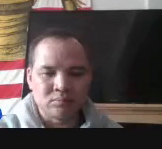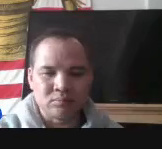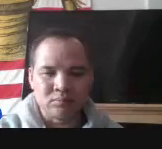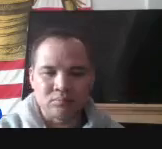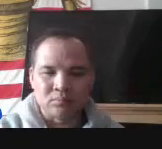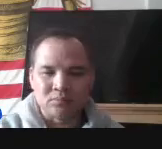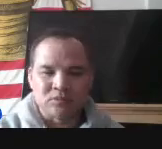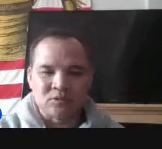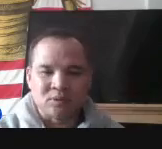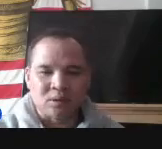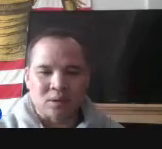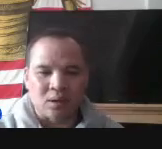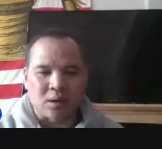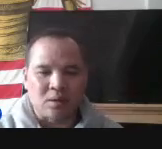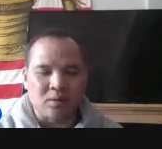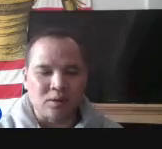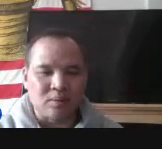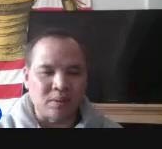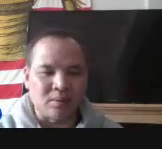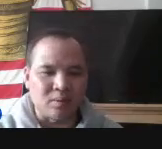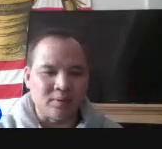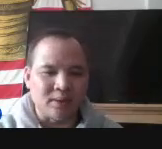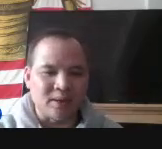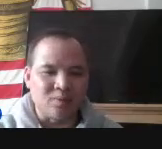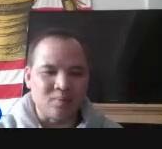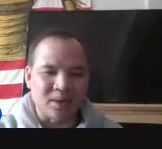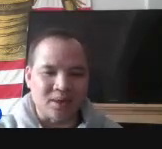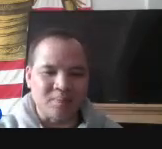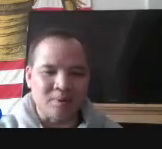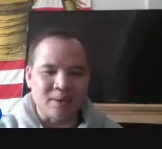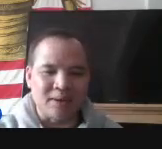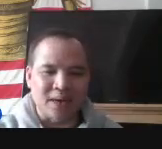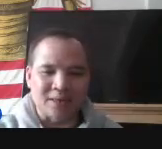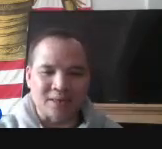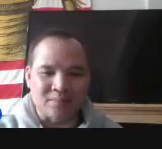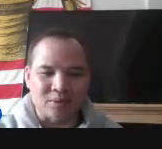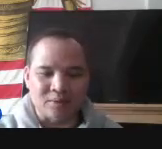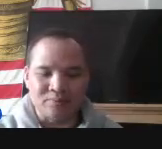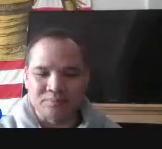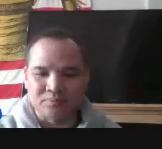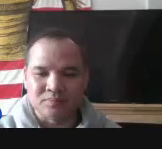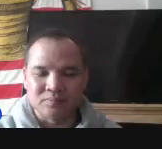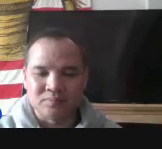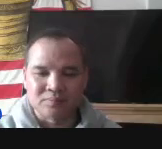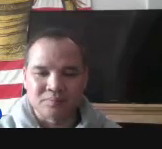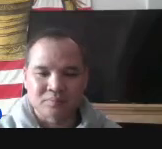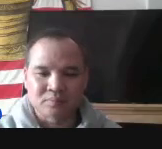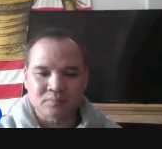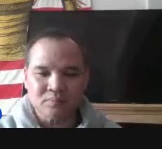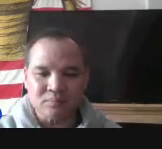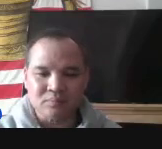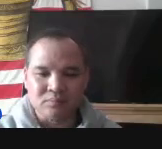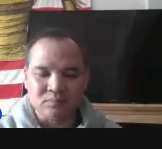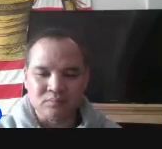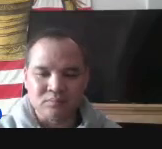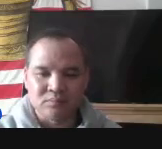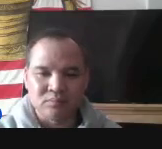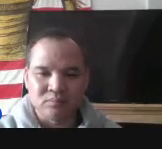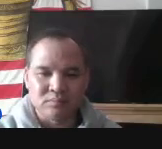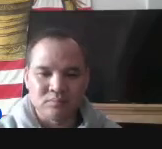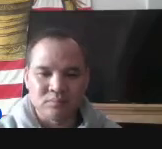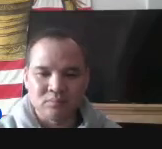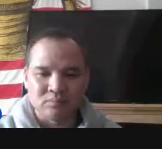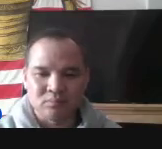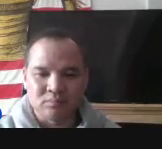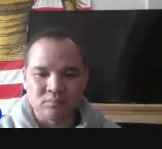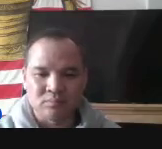จะคุมเส้นทางนี้ได้มากกว่ากันนะครับสองก็คือตัวกองบัญชาการกองทัพภาคตะวันออกเฉียงใต้ที่มะละแมงมันมีข่